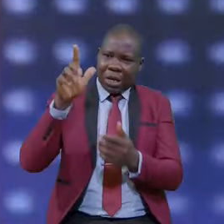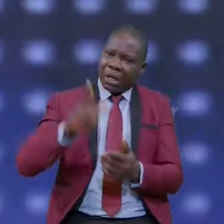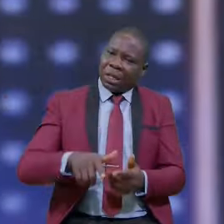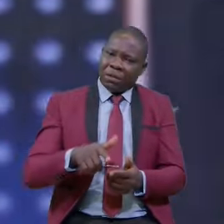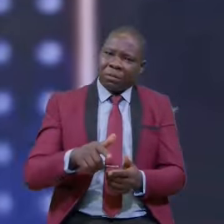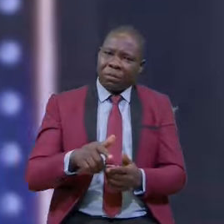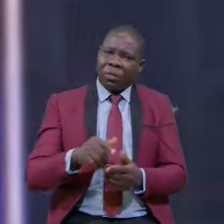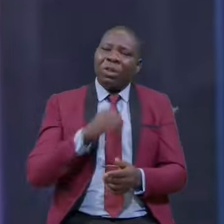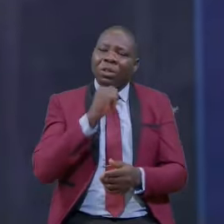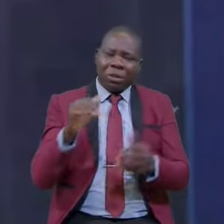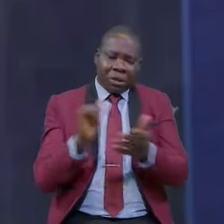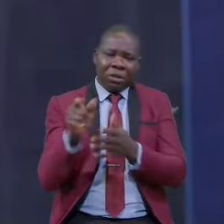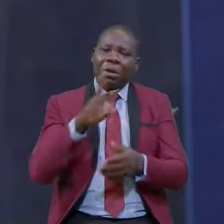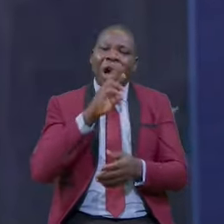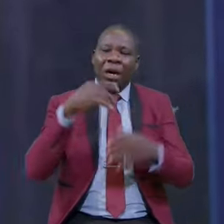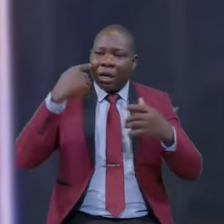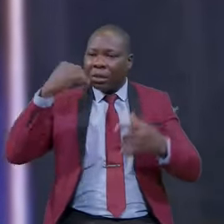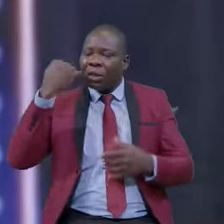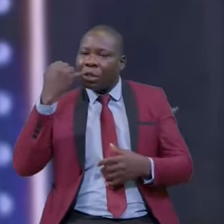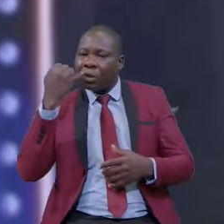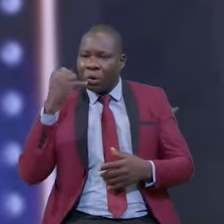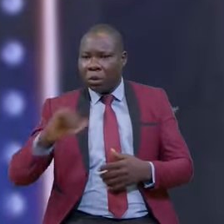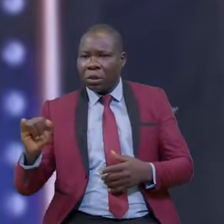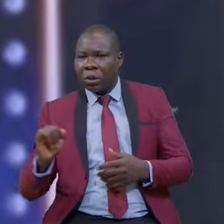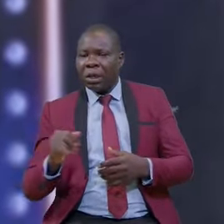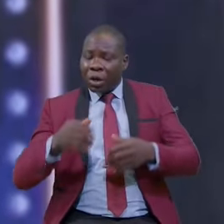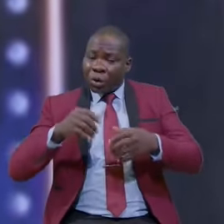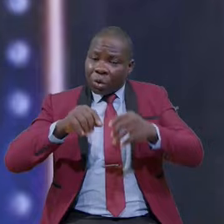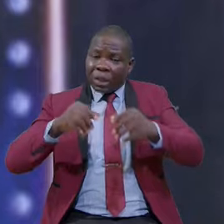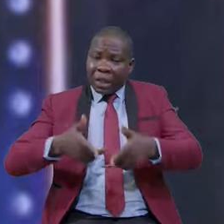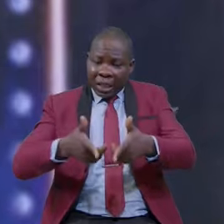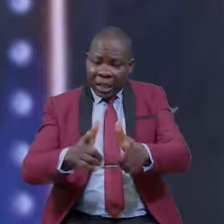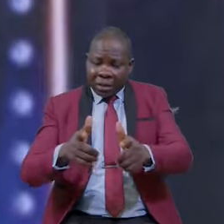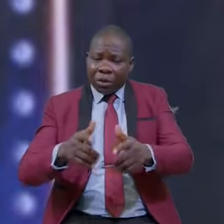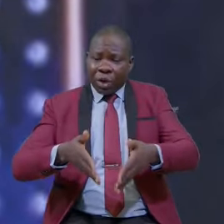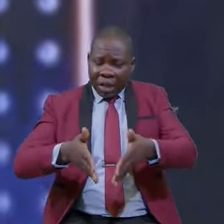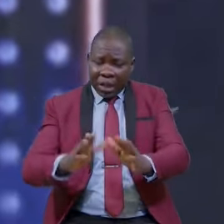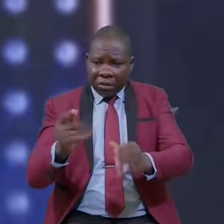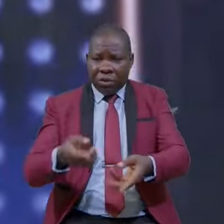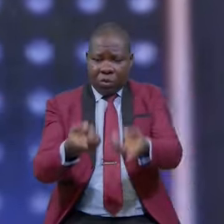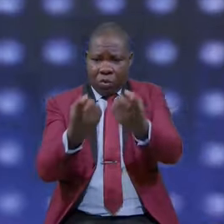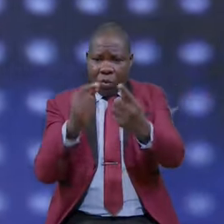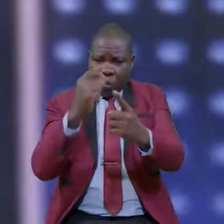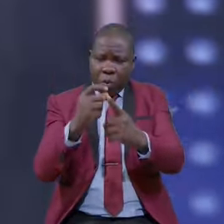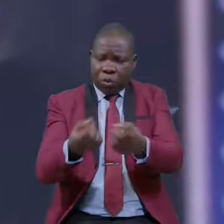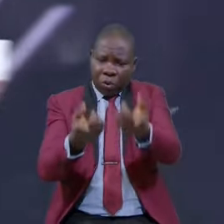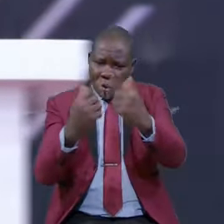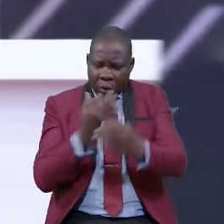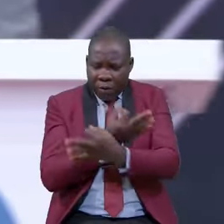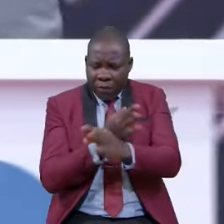es superficiel. Va dans la parole et que la parole vienne librement de ta vie. Voyons